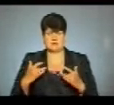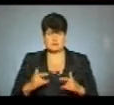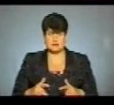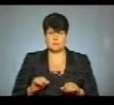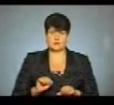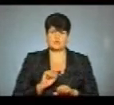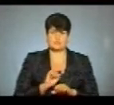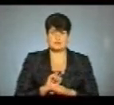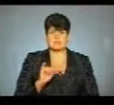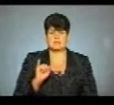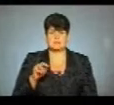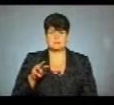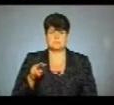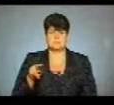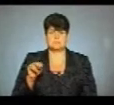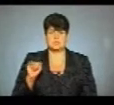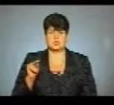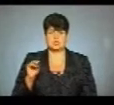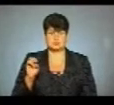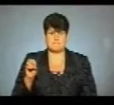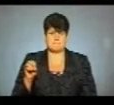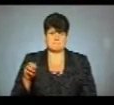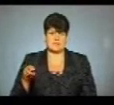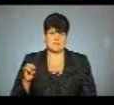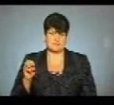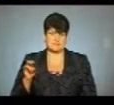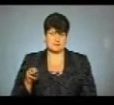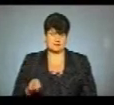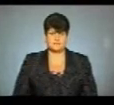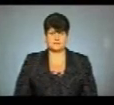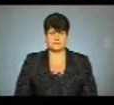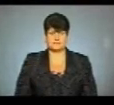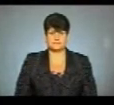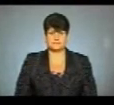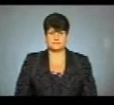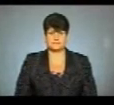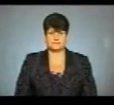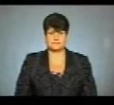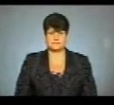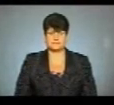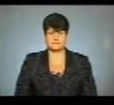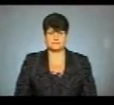зупинять. Роксолана Бичай, Дарина Коломієць, В'ячеслав Машковський та Олександр Тимінський. Новини на Суспільному.